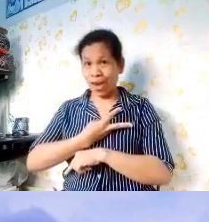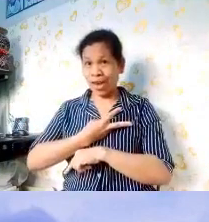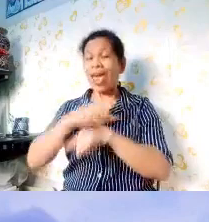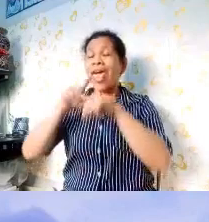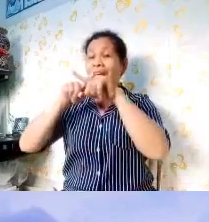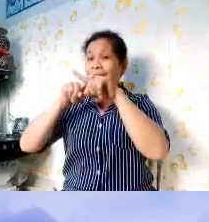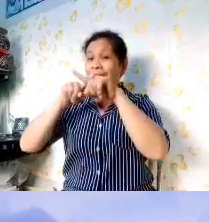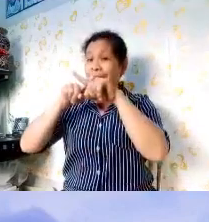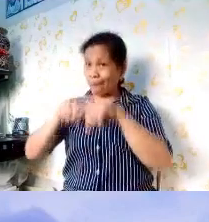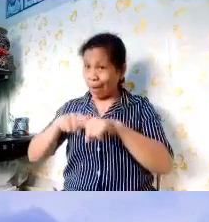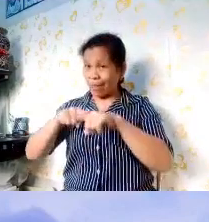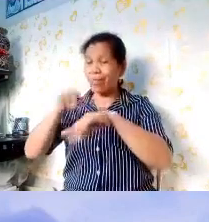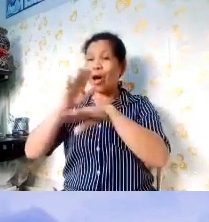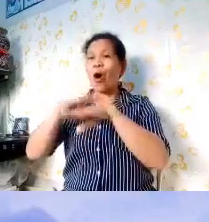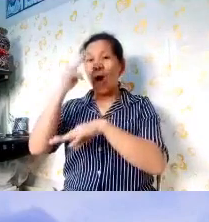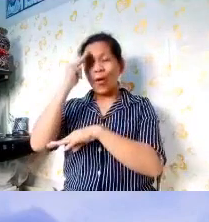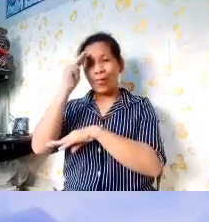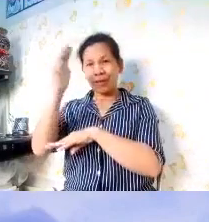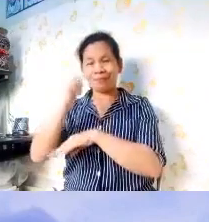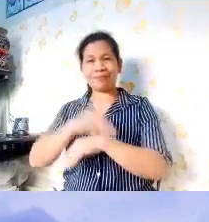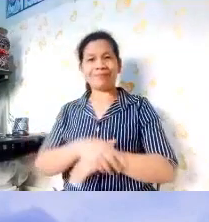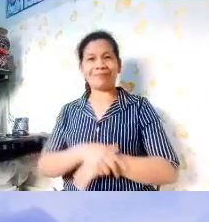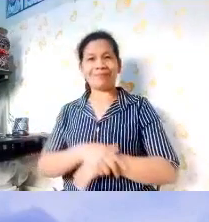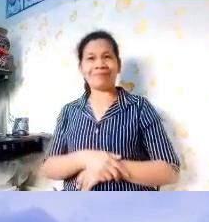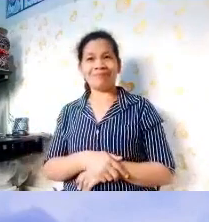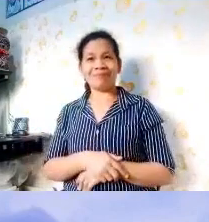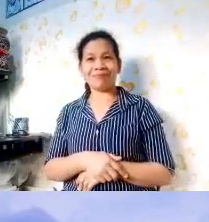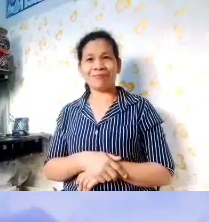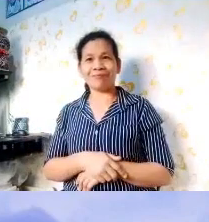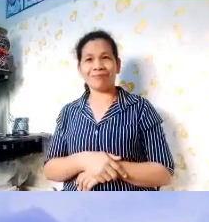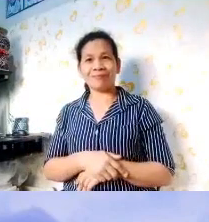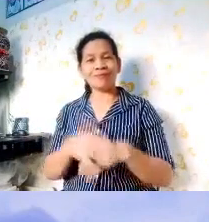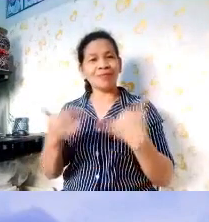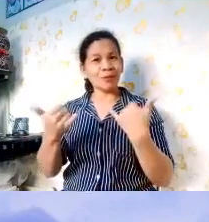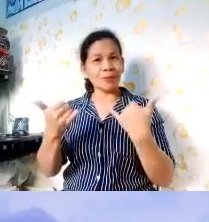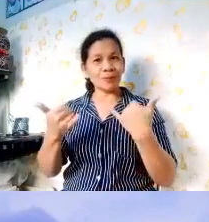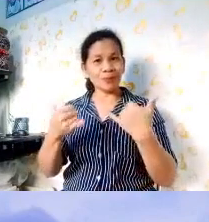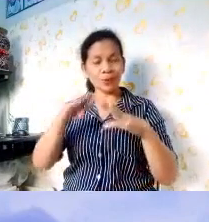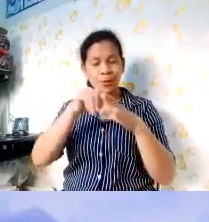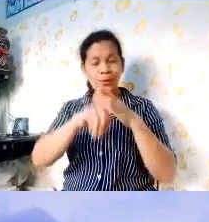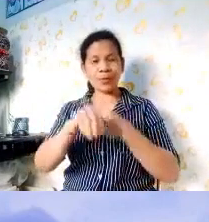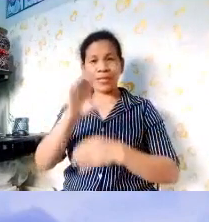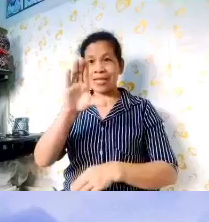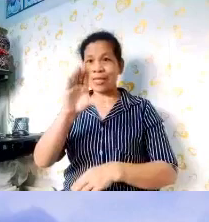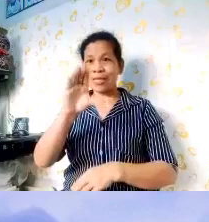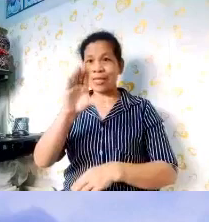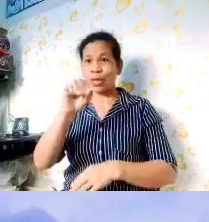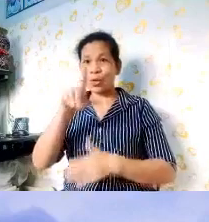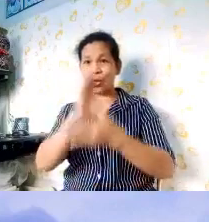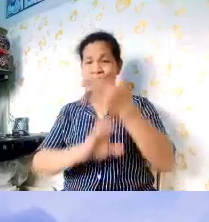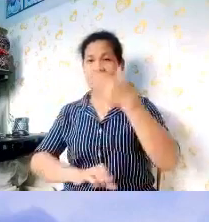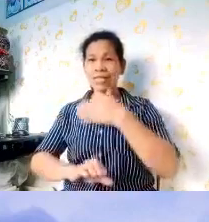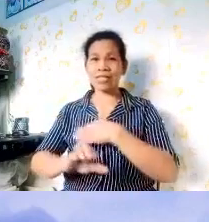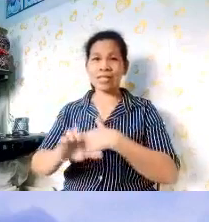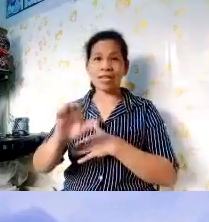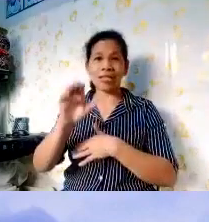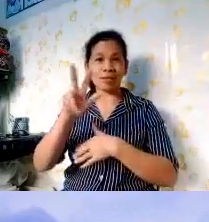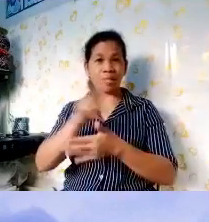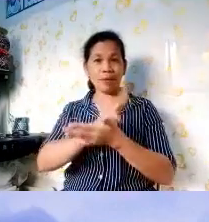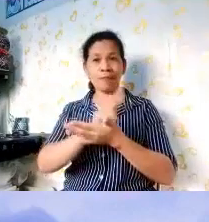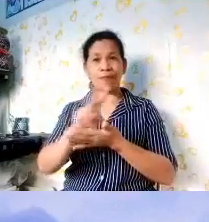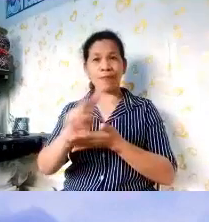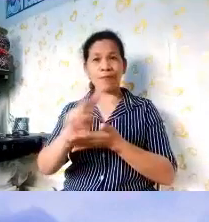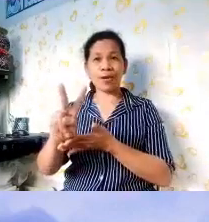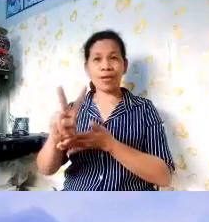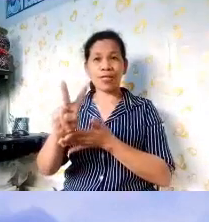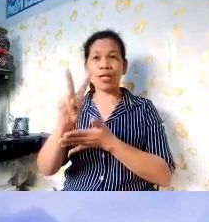Kanya. No? So, dito po sa sulat sa Kolosas, mga kapatid, no? Dito sa